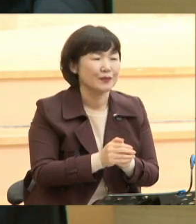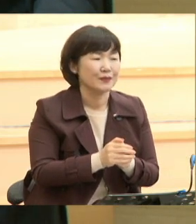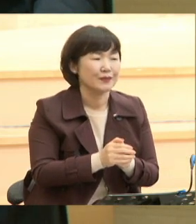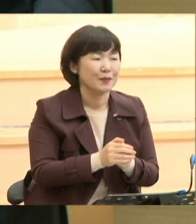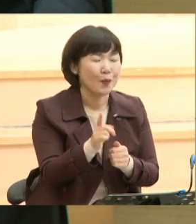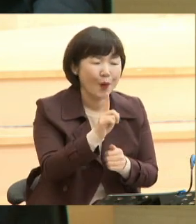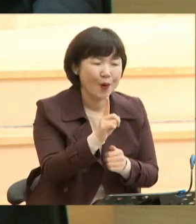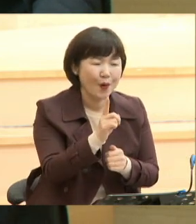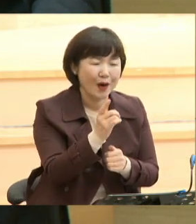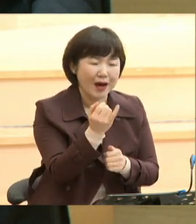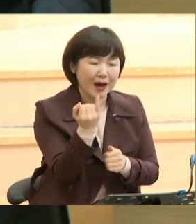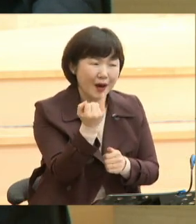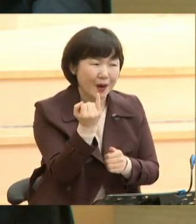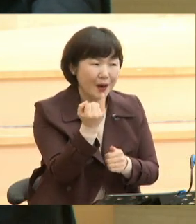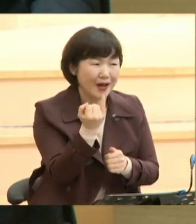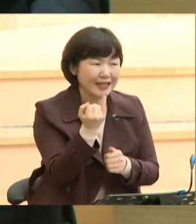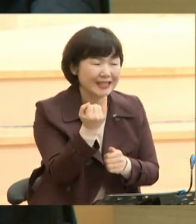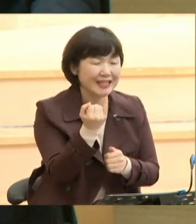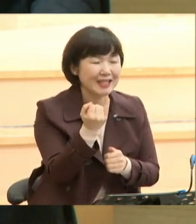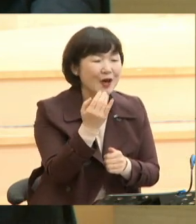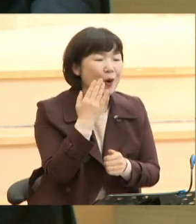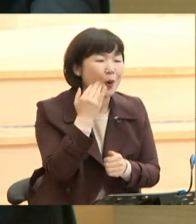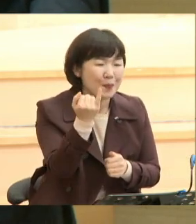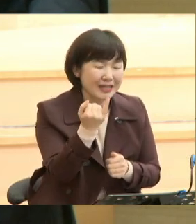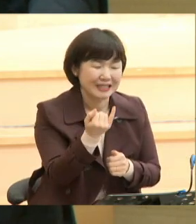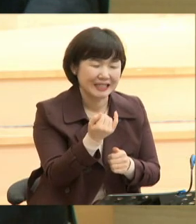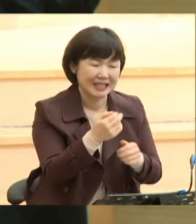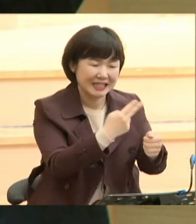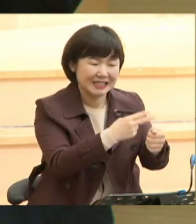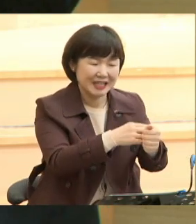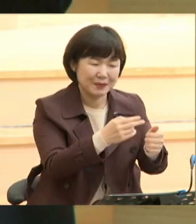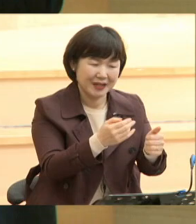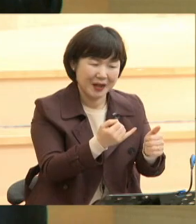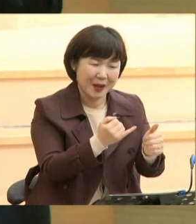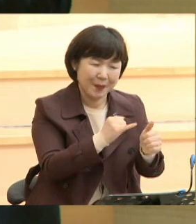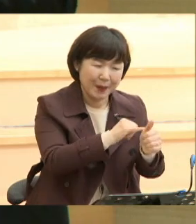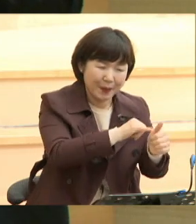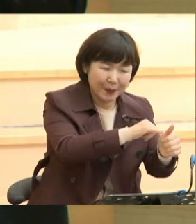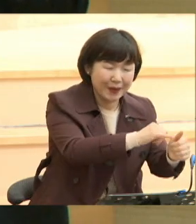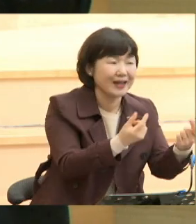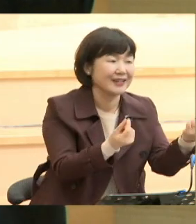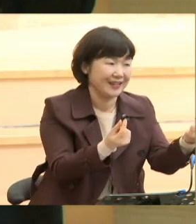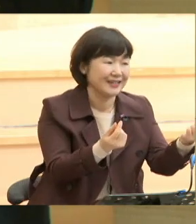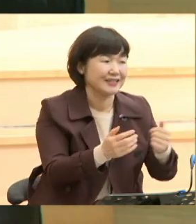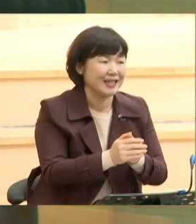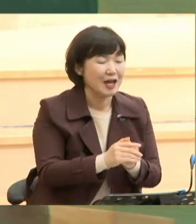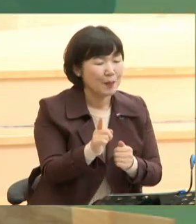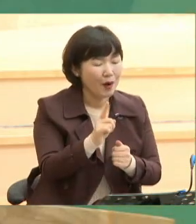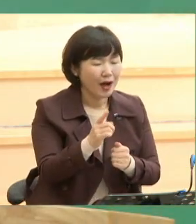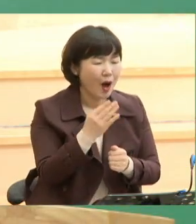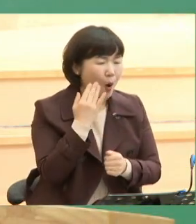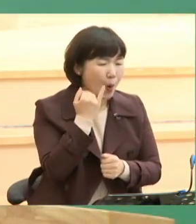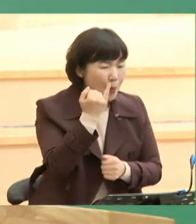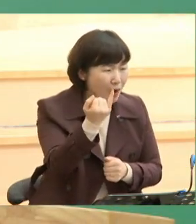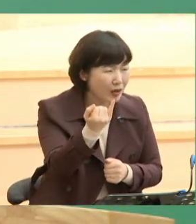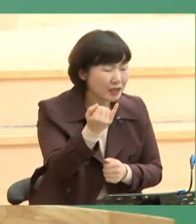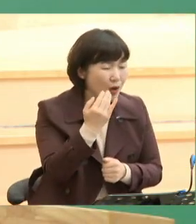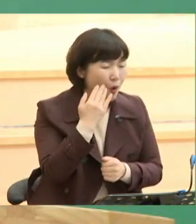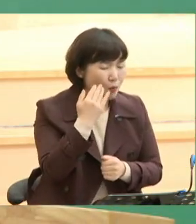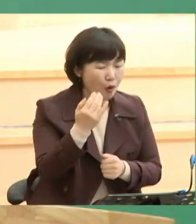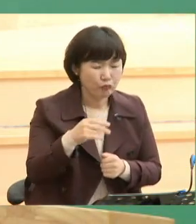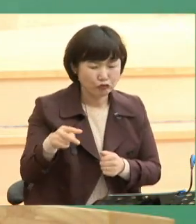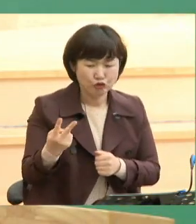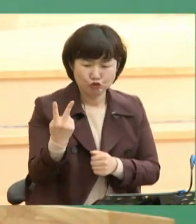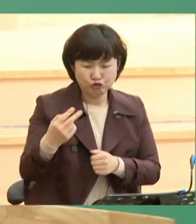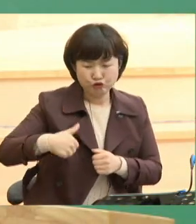소위 치맛바람 을 일으키는 것이 어머니들이 이게 보이는 아닌 것 같은데 어머님들이 이제 설치가 안